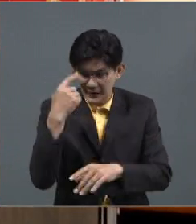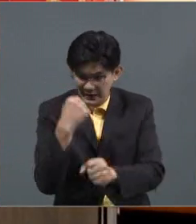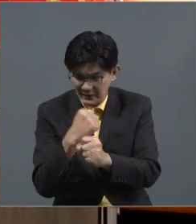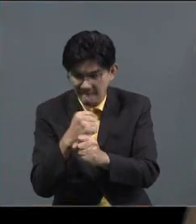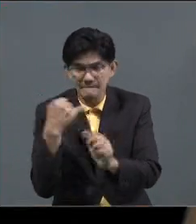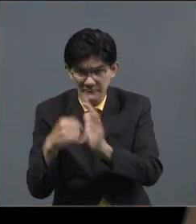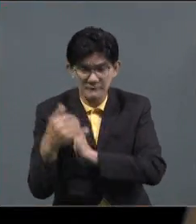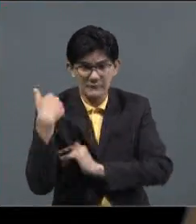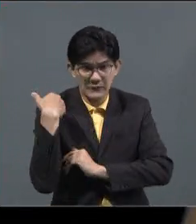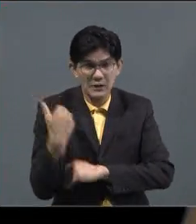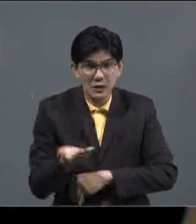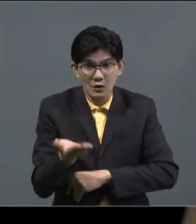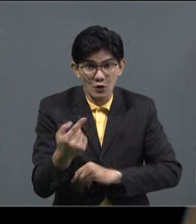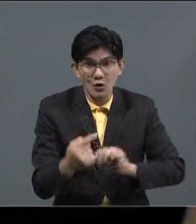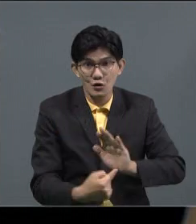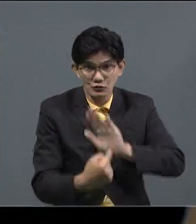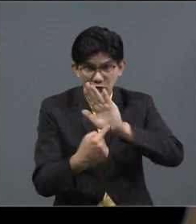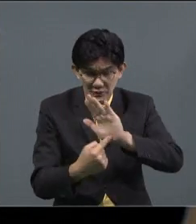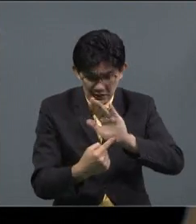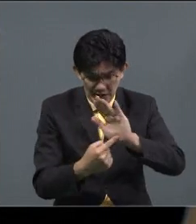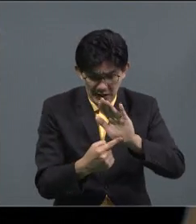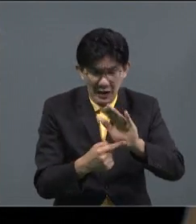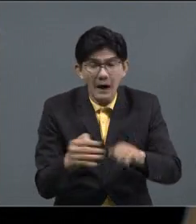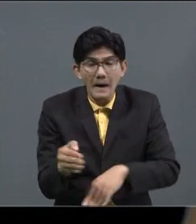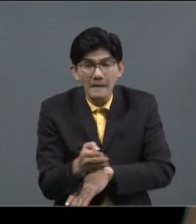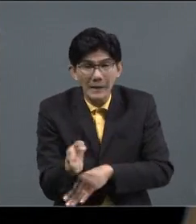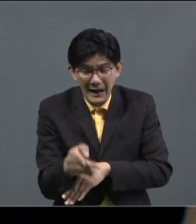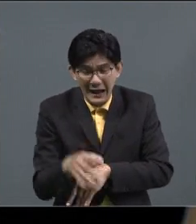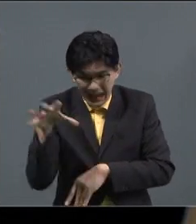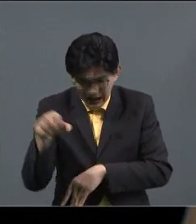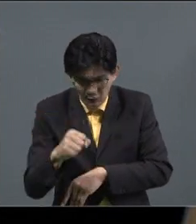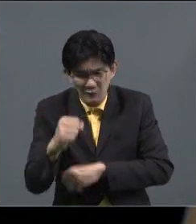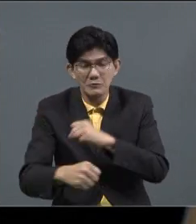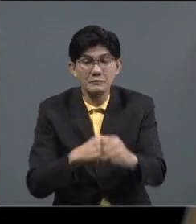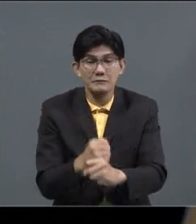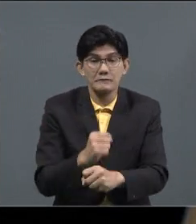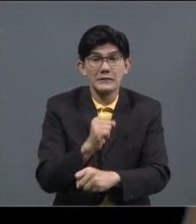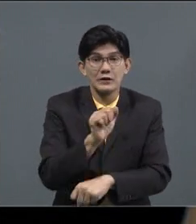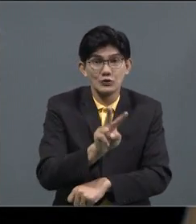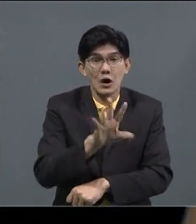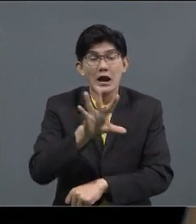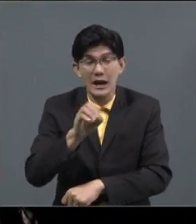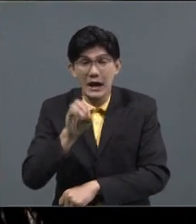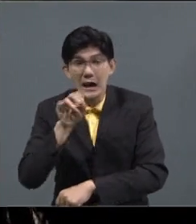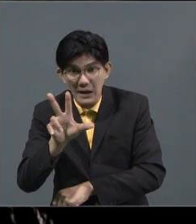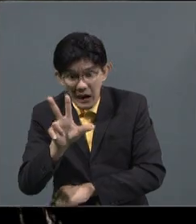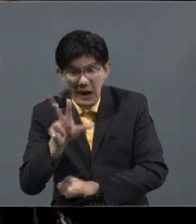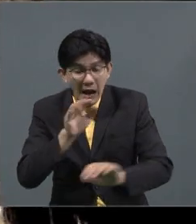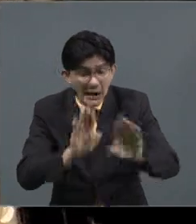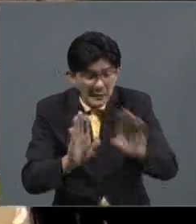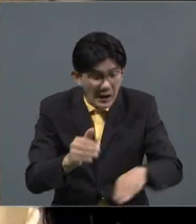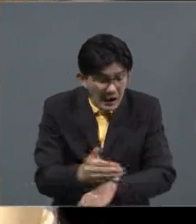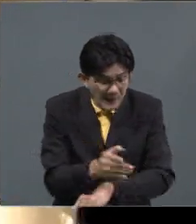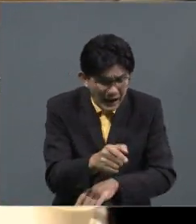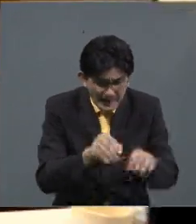วมถึงขอตัวอย่างครีบปลาที่เอกชนเนี่ยนำเข้ามาเมื่อตอนปี53เพื่อจะมาเปรียบเทียบกับ DNA ของปลา